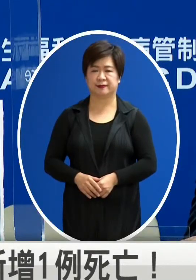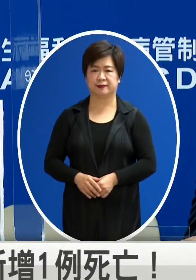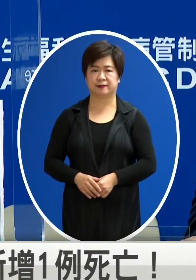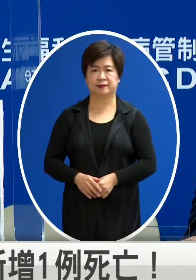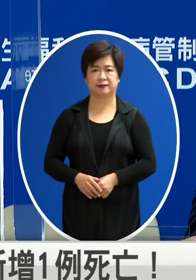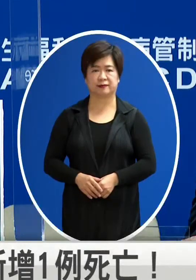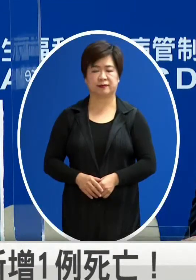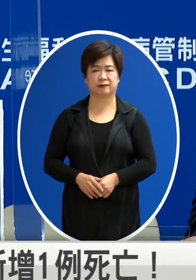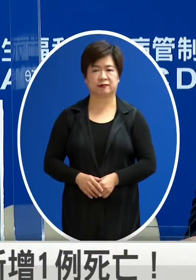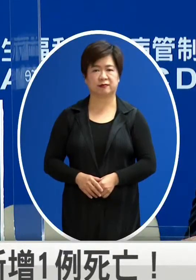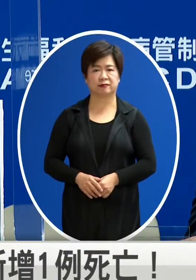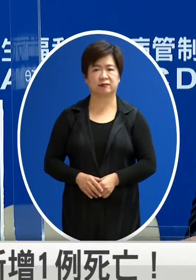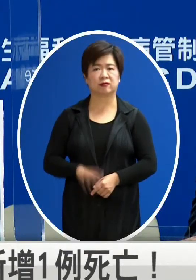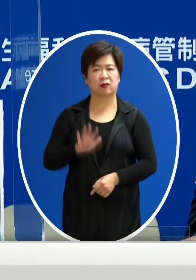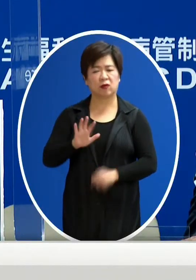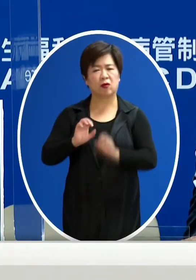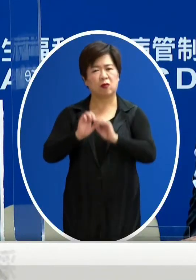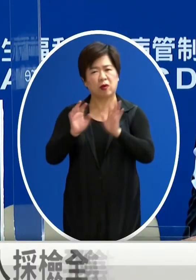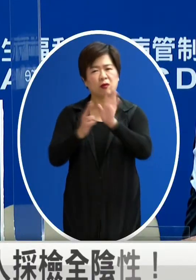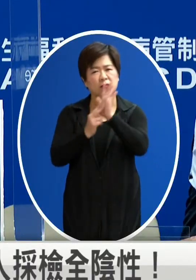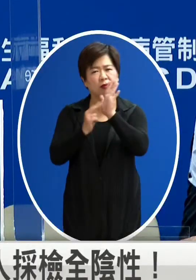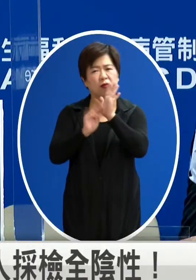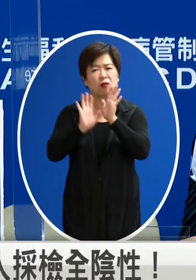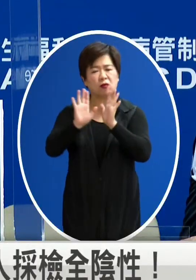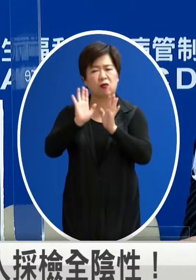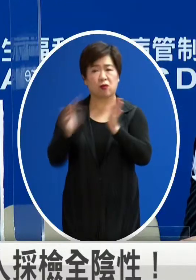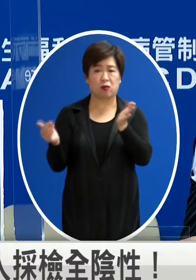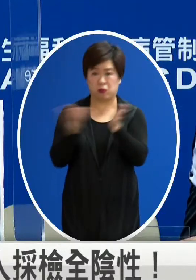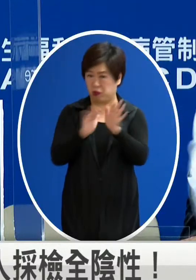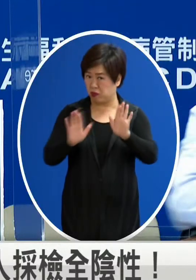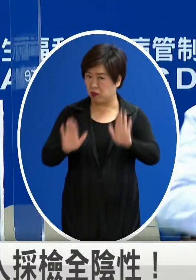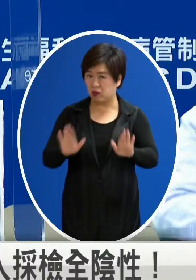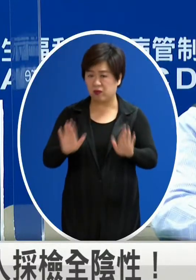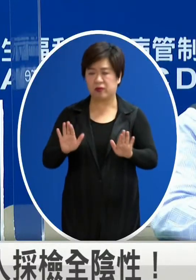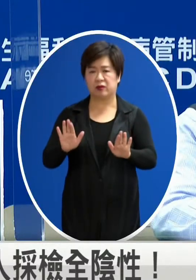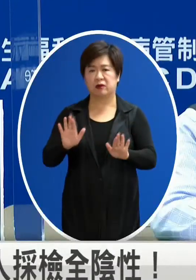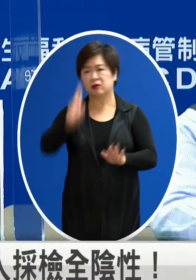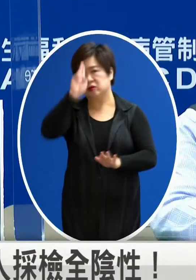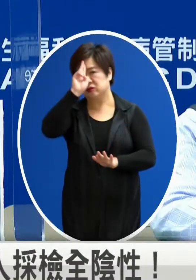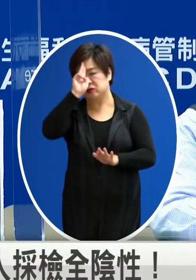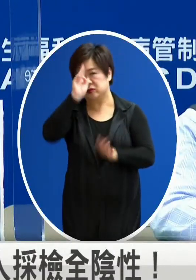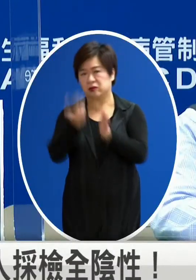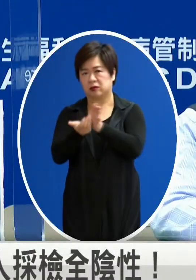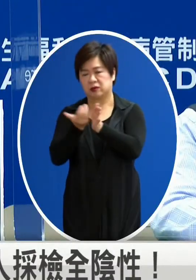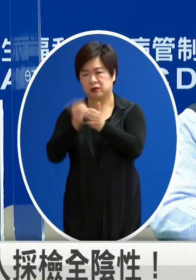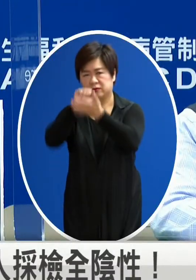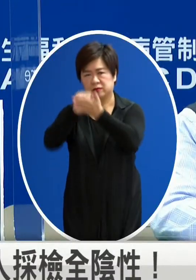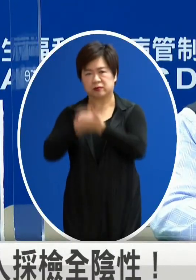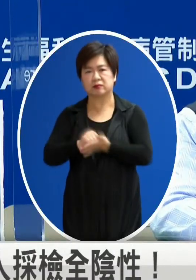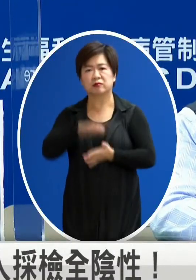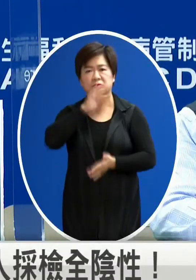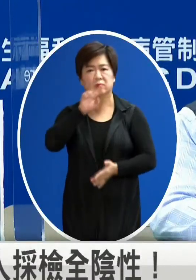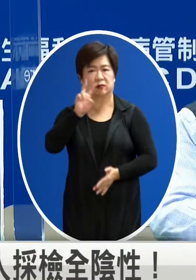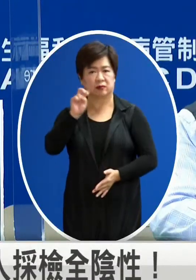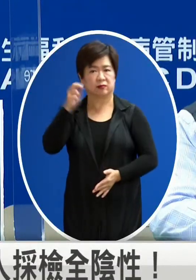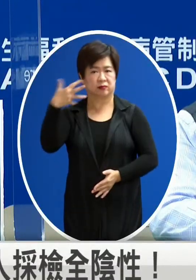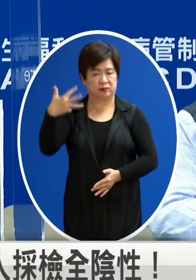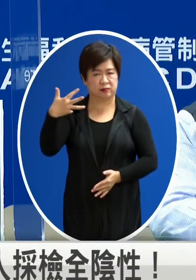那刚才大家有讲过，大概就到现在到今天。中午我们刚才讲说到